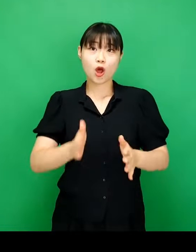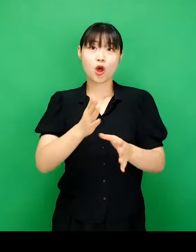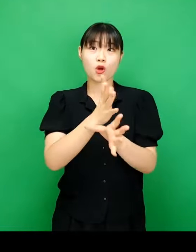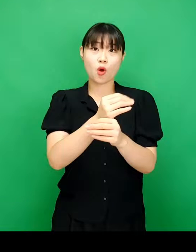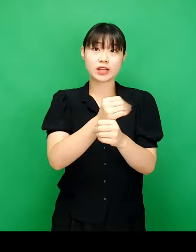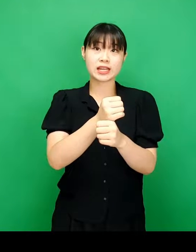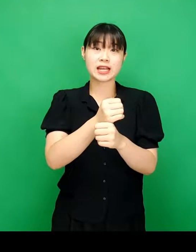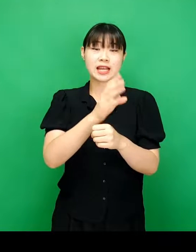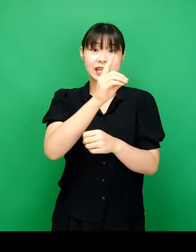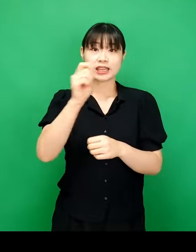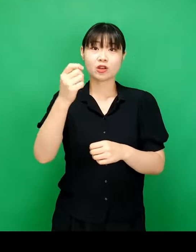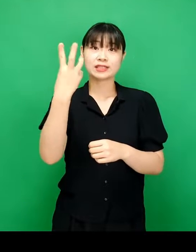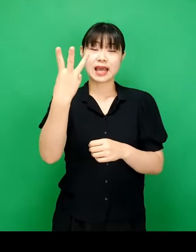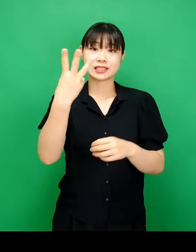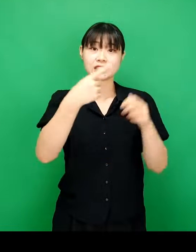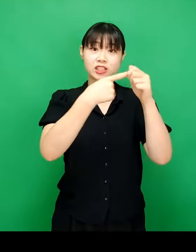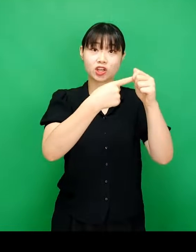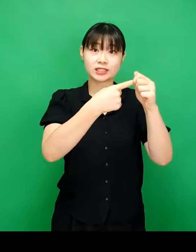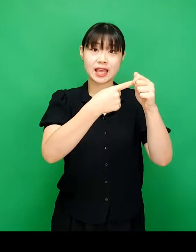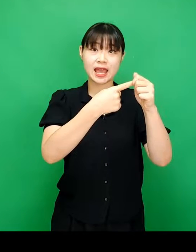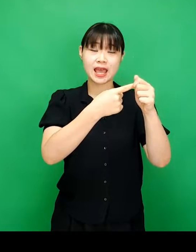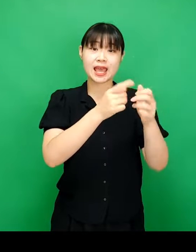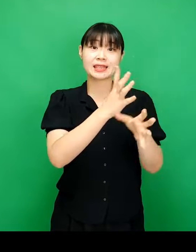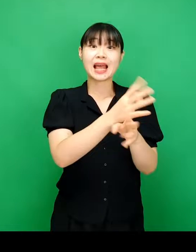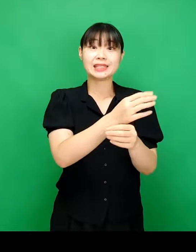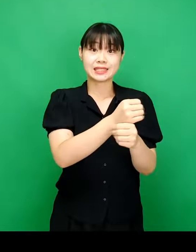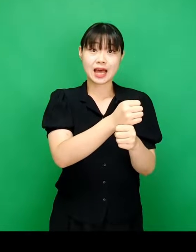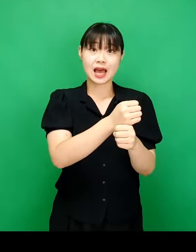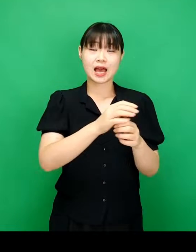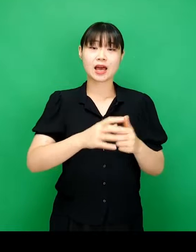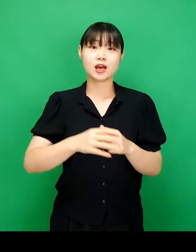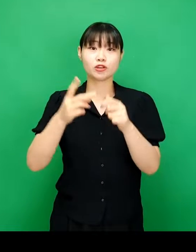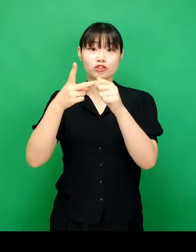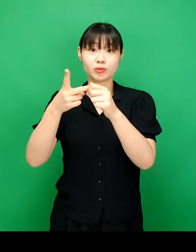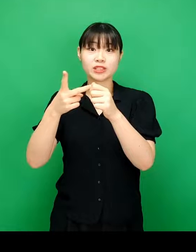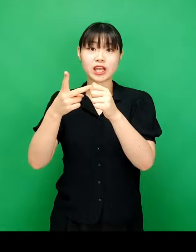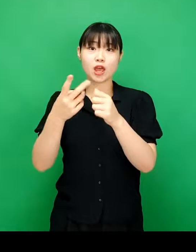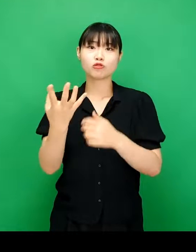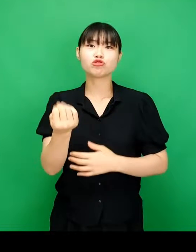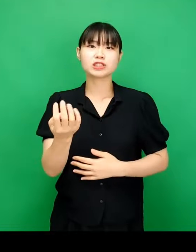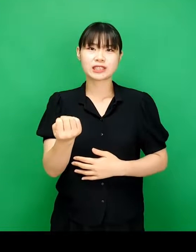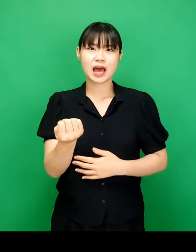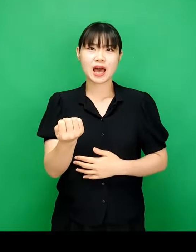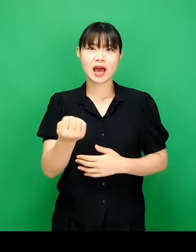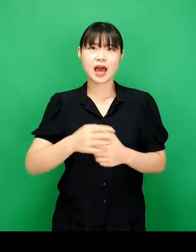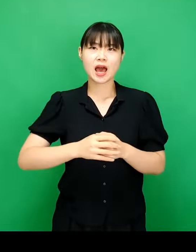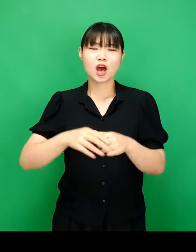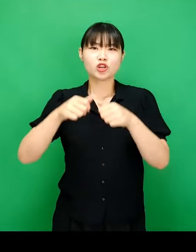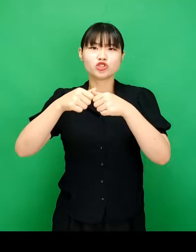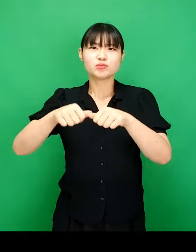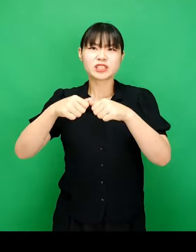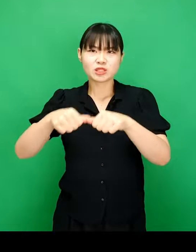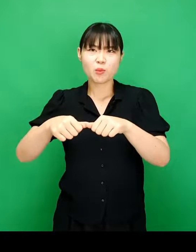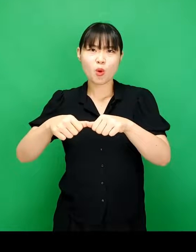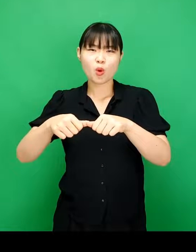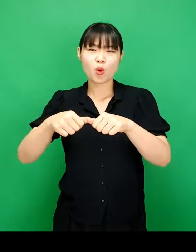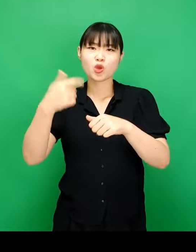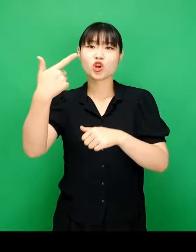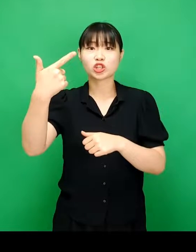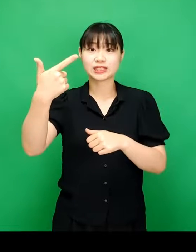세 가지 형식으로 정리되어 있습니다. 첫째, 정상적인 날짜 형식입니다. 둘째, 숫자